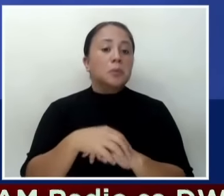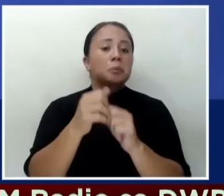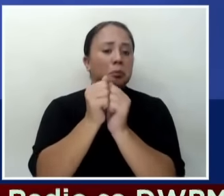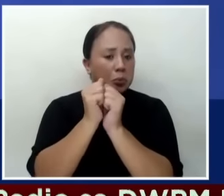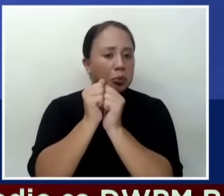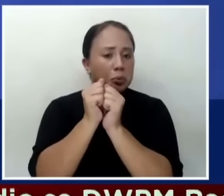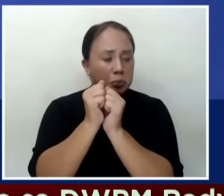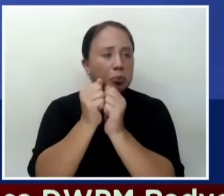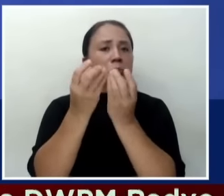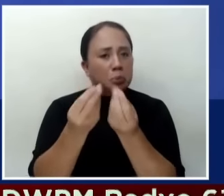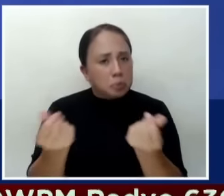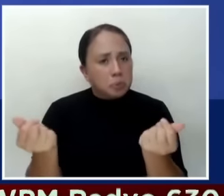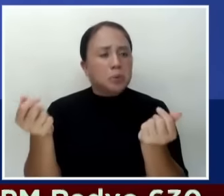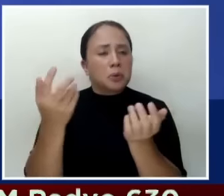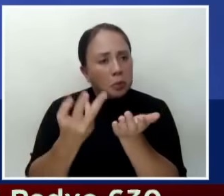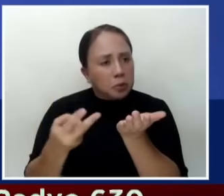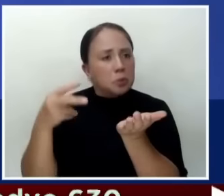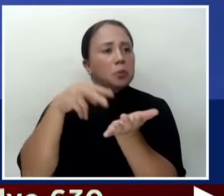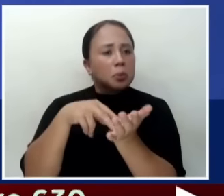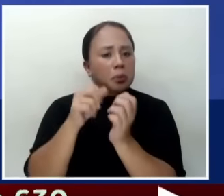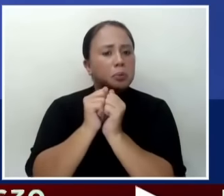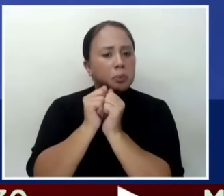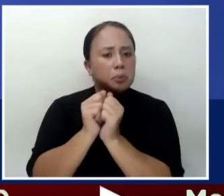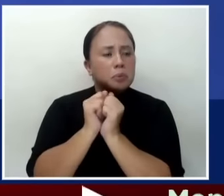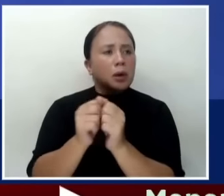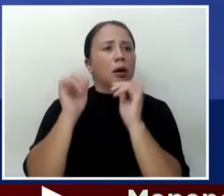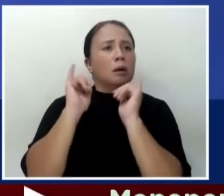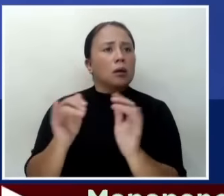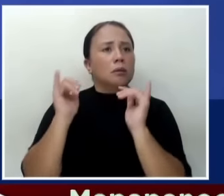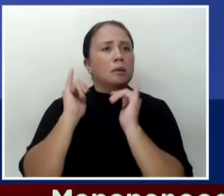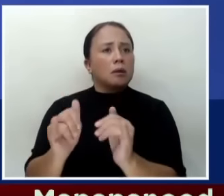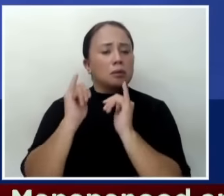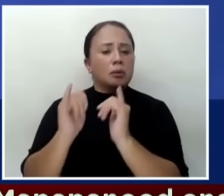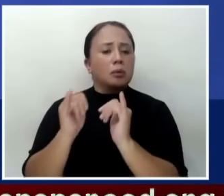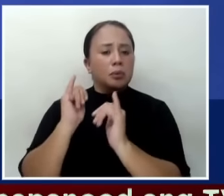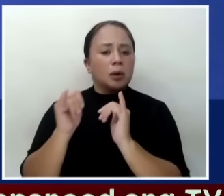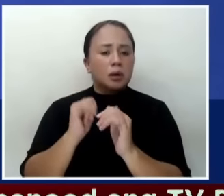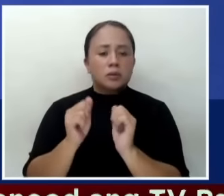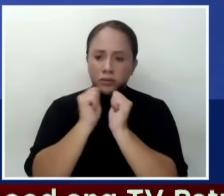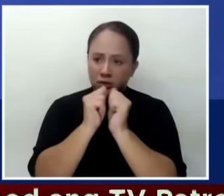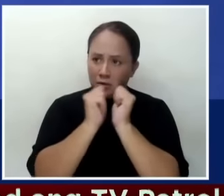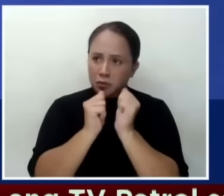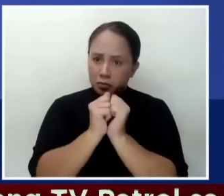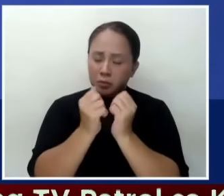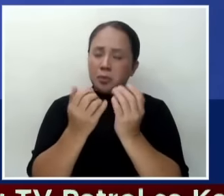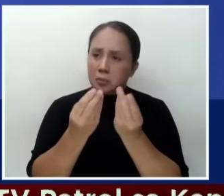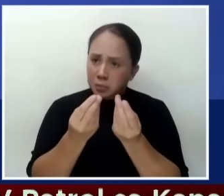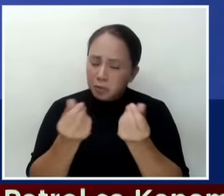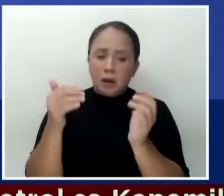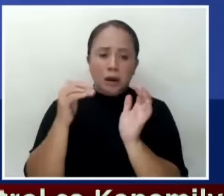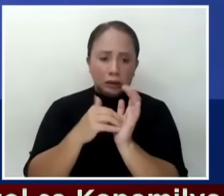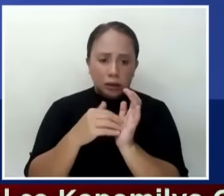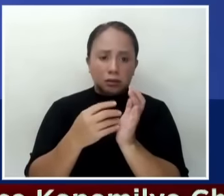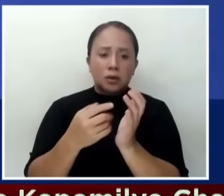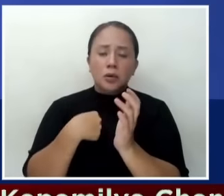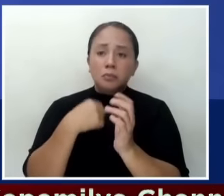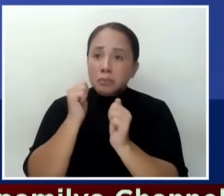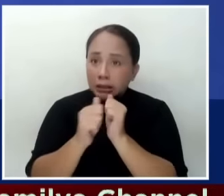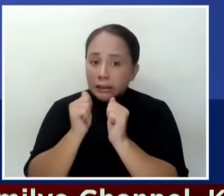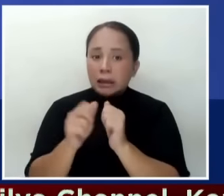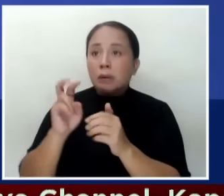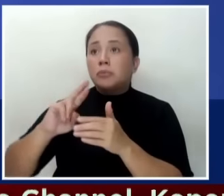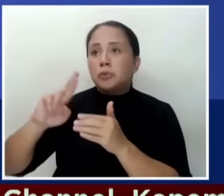babangon muli. Apparently, yun lang yung naririnig ko. And when you say sama-sama tayong babangon muli, you will do something to